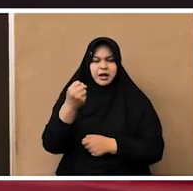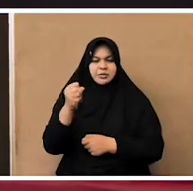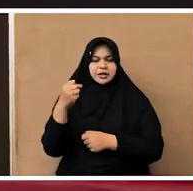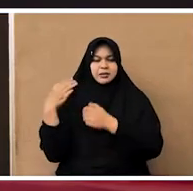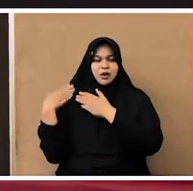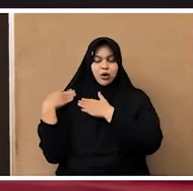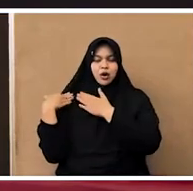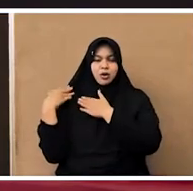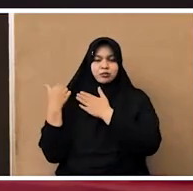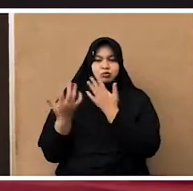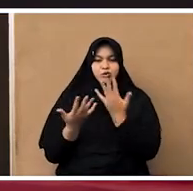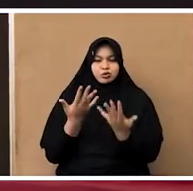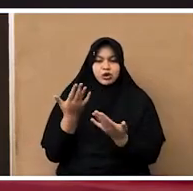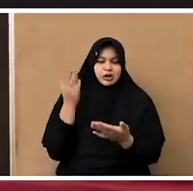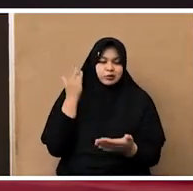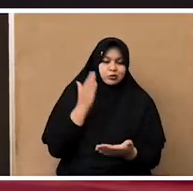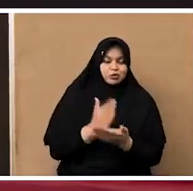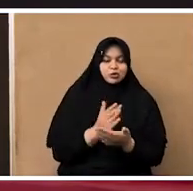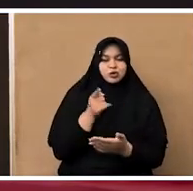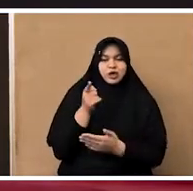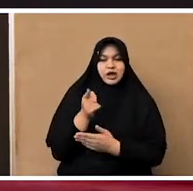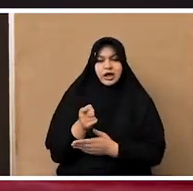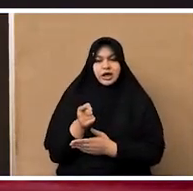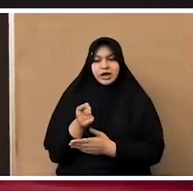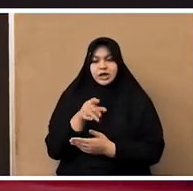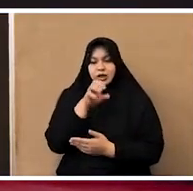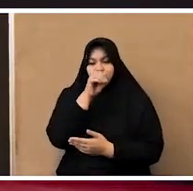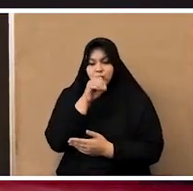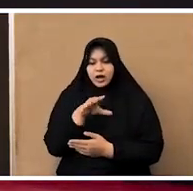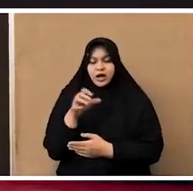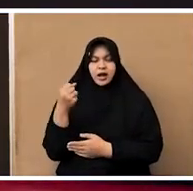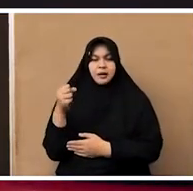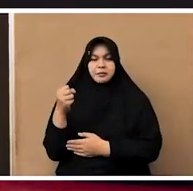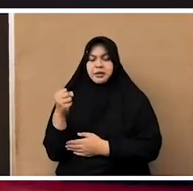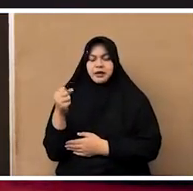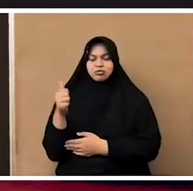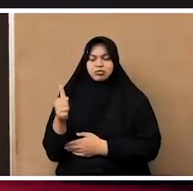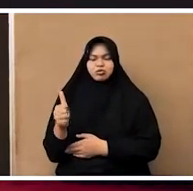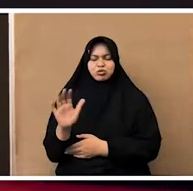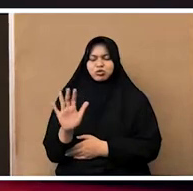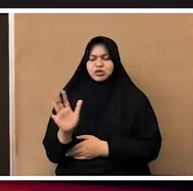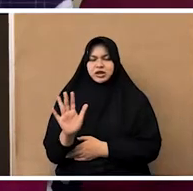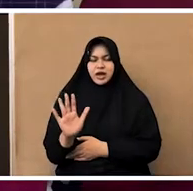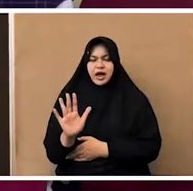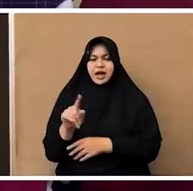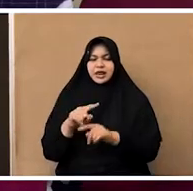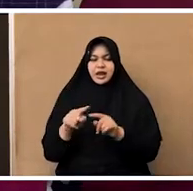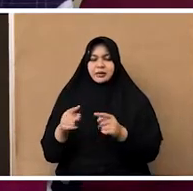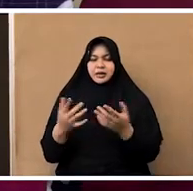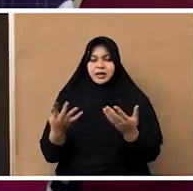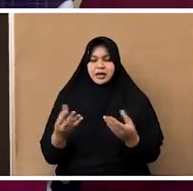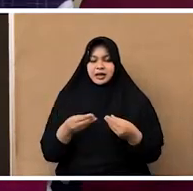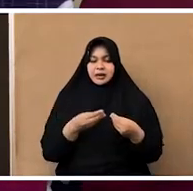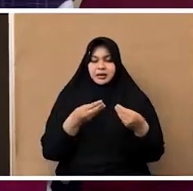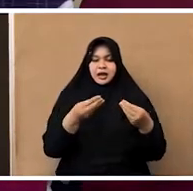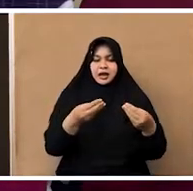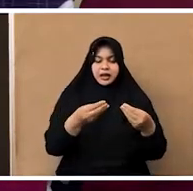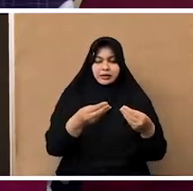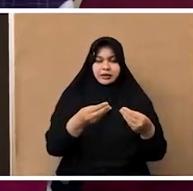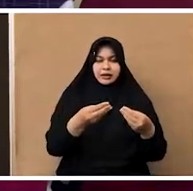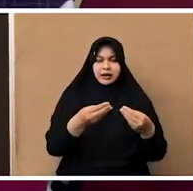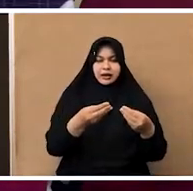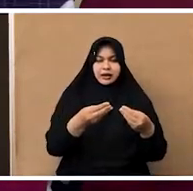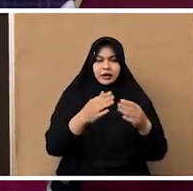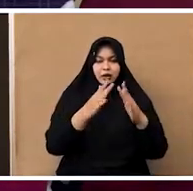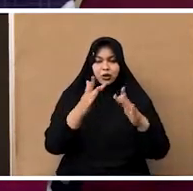maka bisa jadi dalam putusannya dia dikatakan tidak mampu tapi tolong ini ditaruh diserahkan ke mana Ke